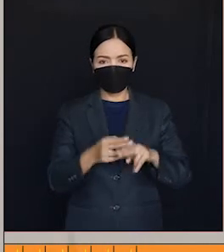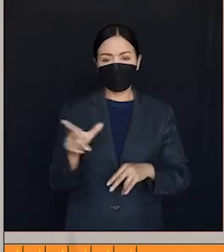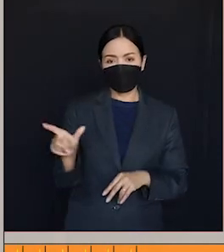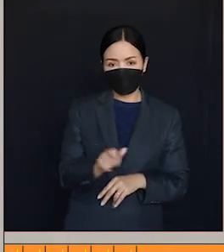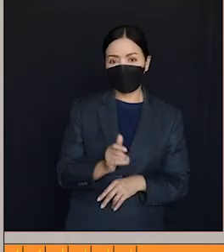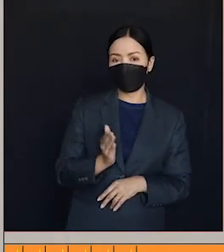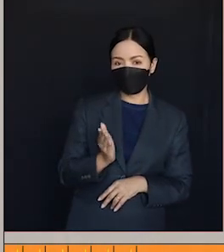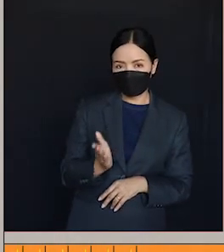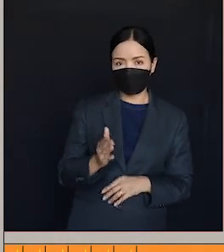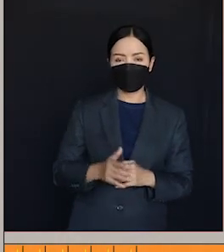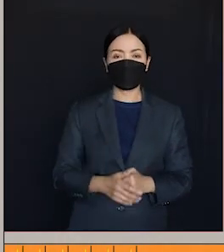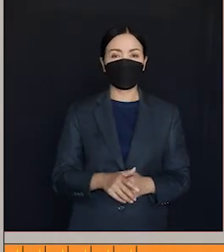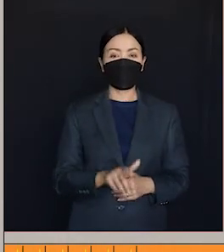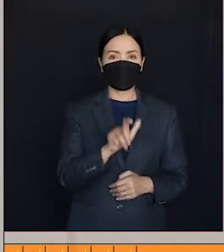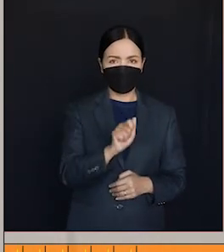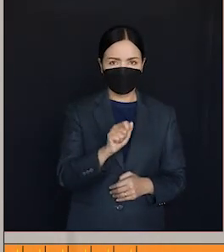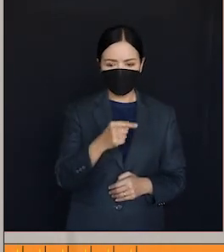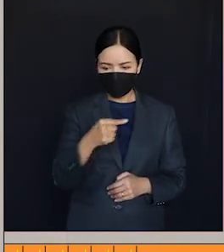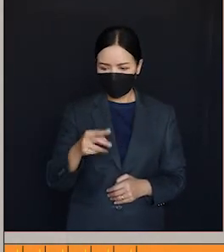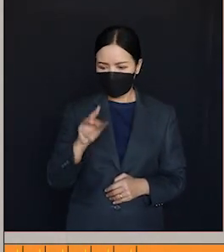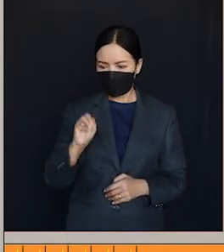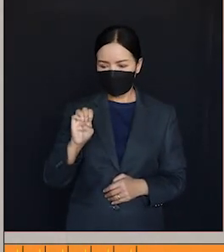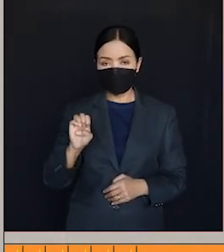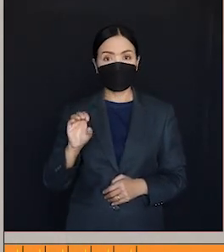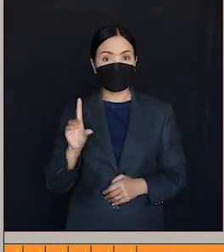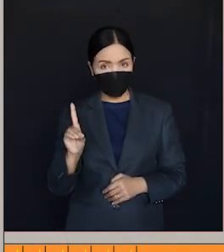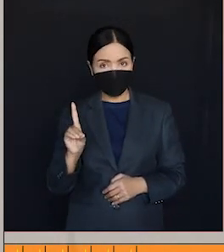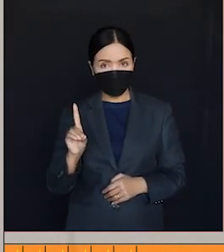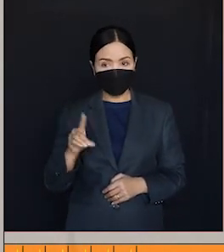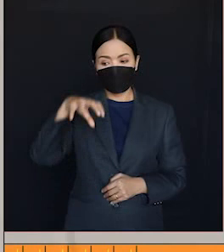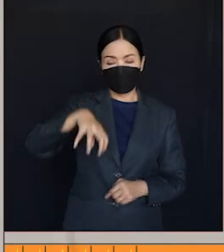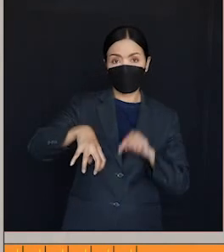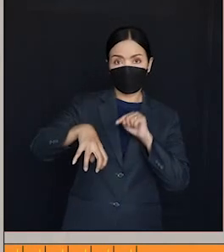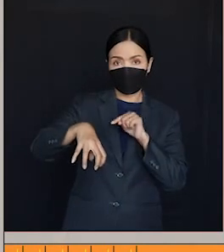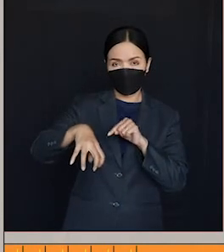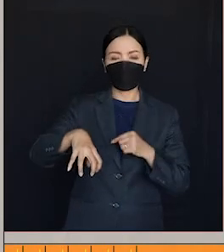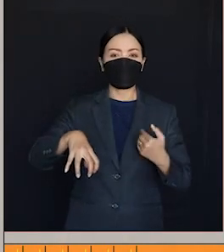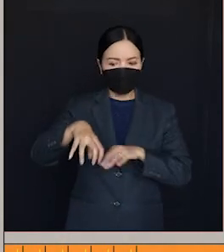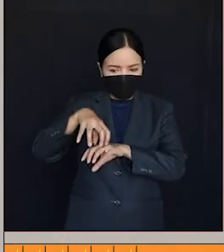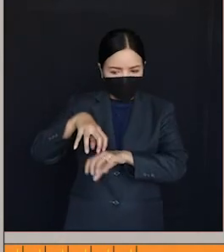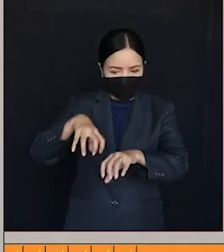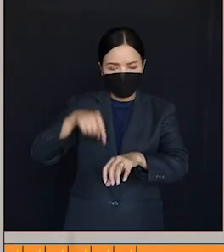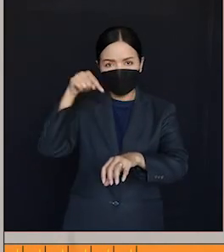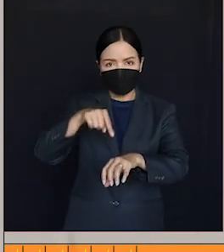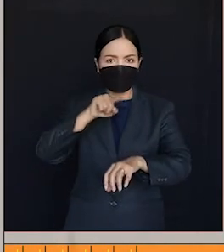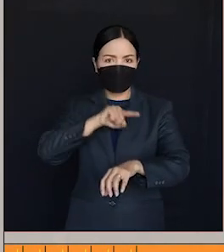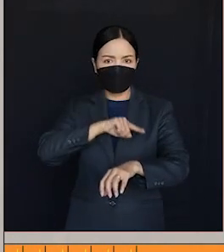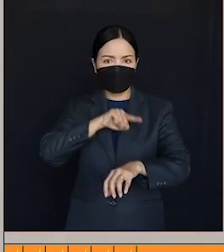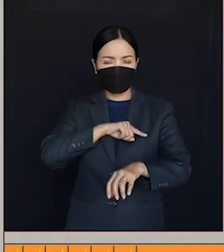EMET เนี่ยนะคะ EMET เราอ่ะก็จะมีหน่วยนึงนะคะที่เป็นหน่วยที่ดู